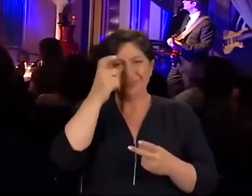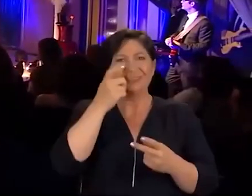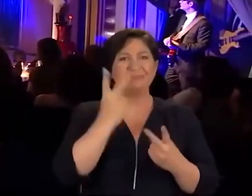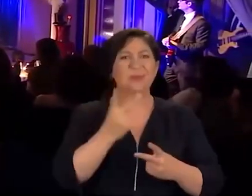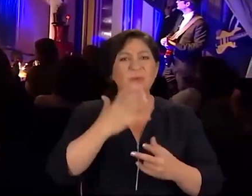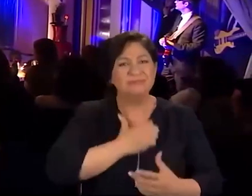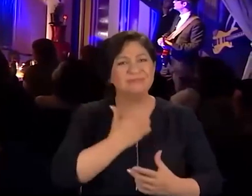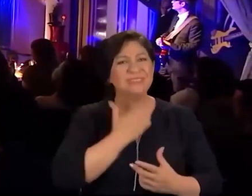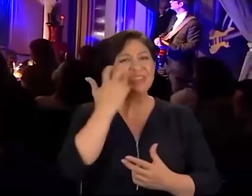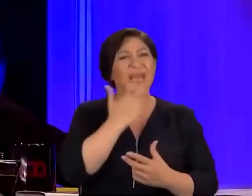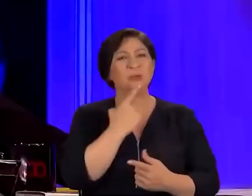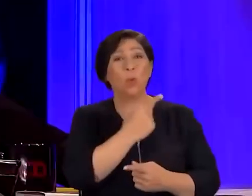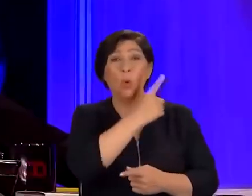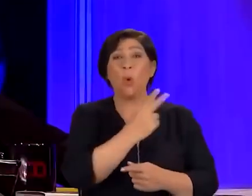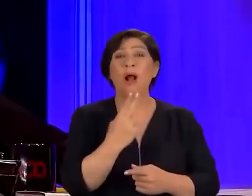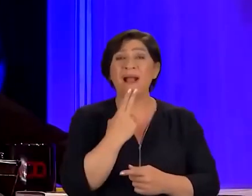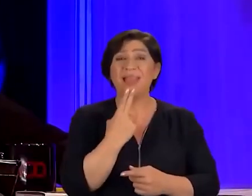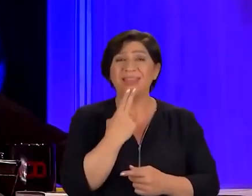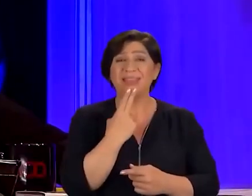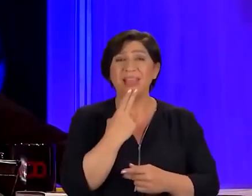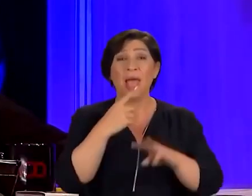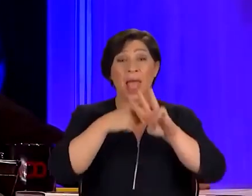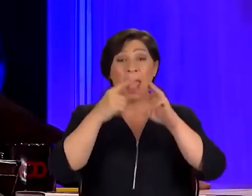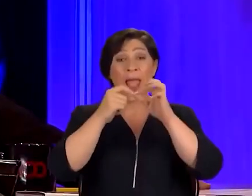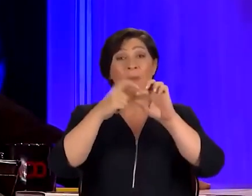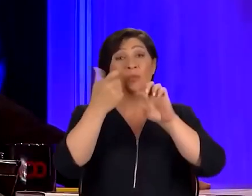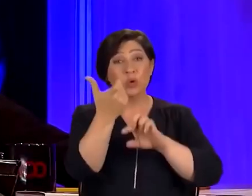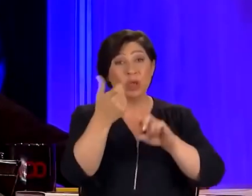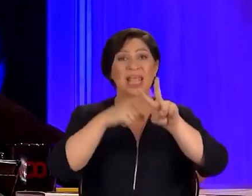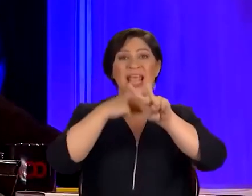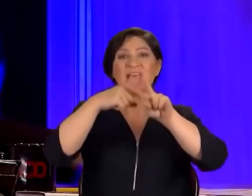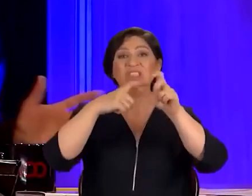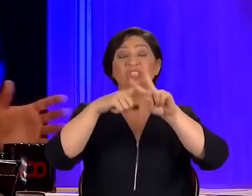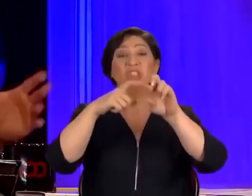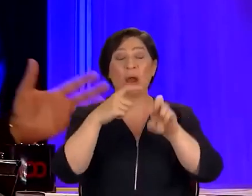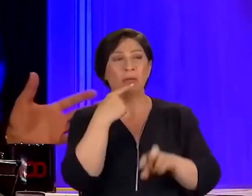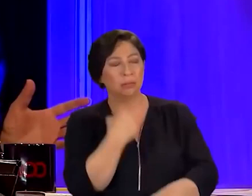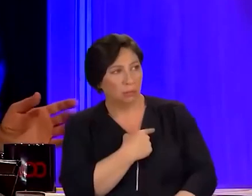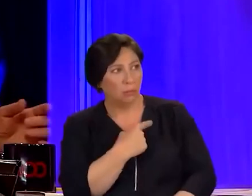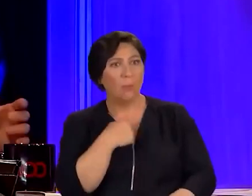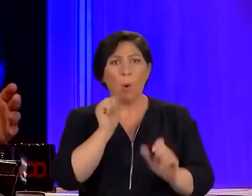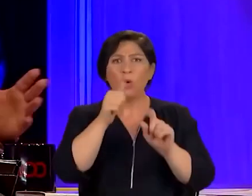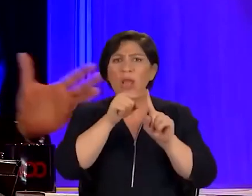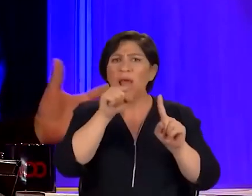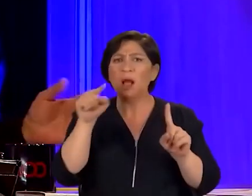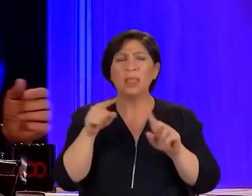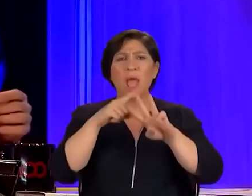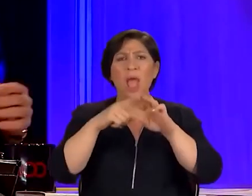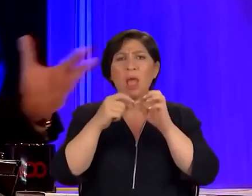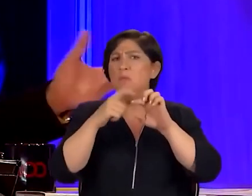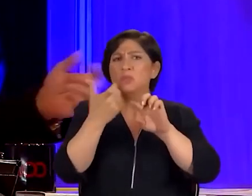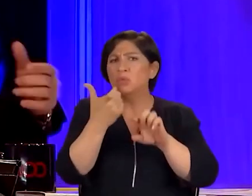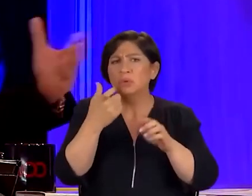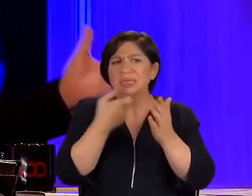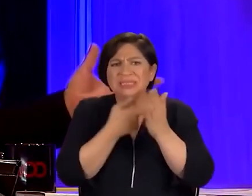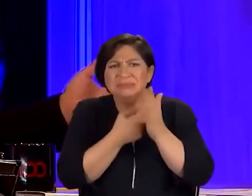şarkı söylüyor. O kadın da dedi Ebru Yaşar'dır dedi. Ben o güne kadar Ebru'nun ismini